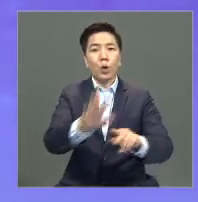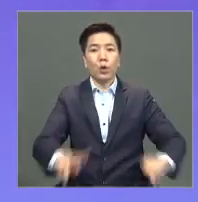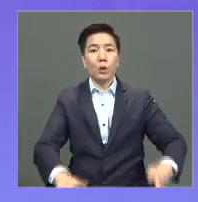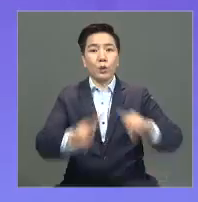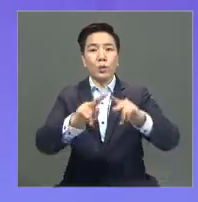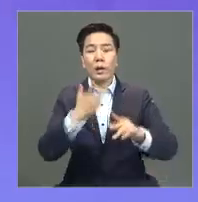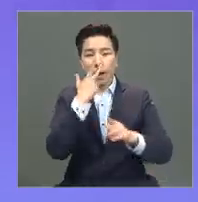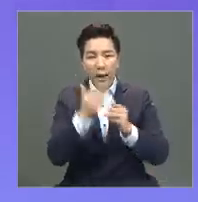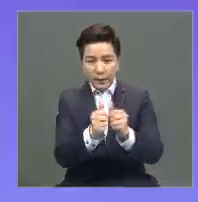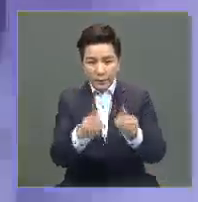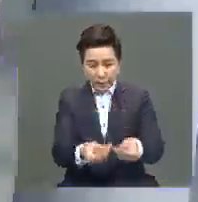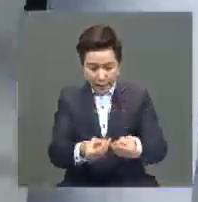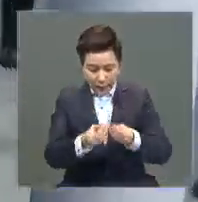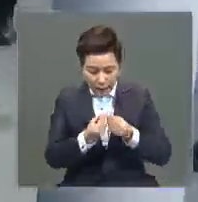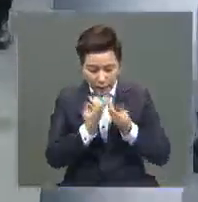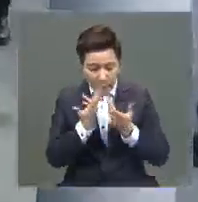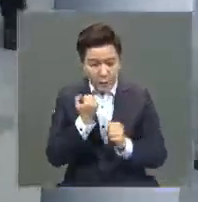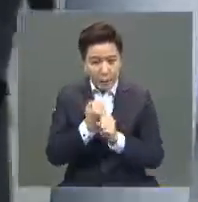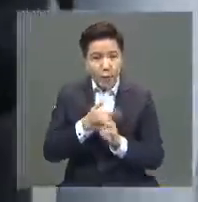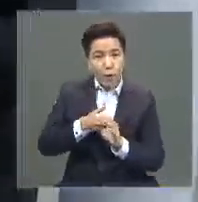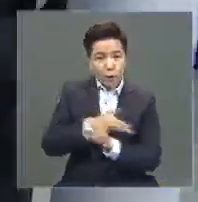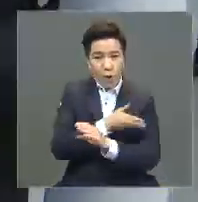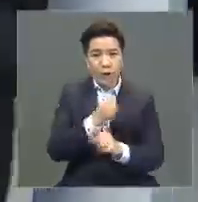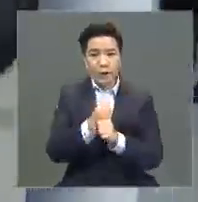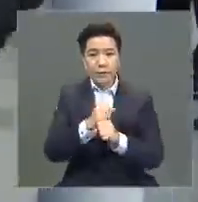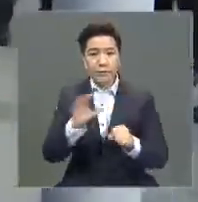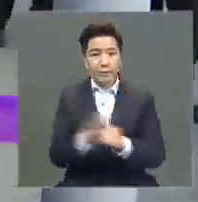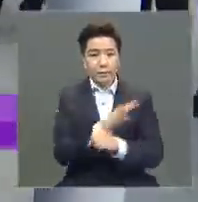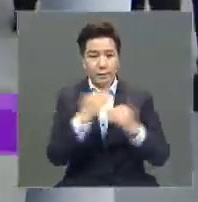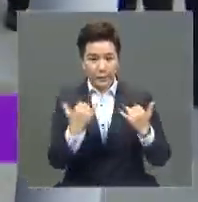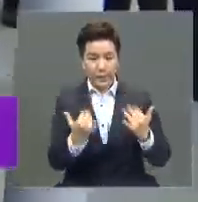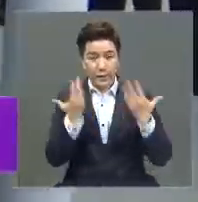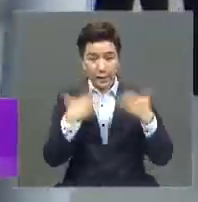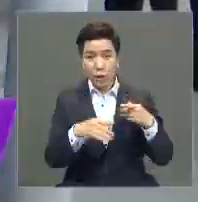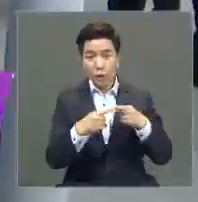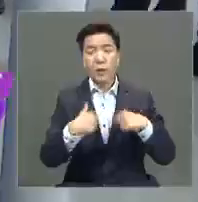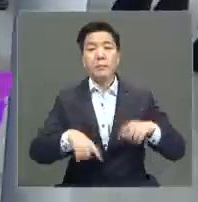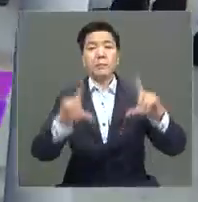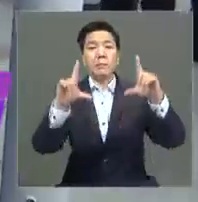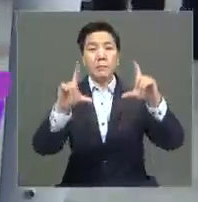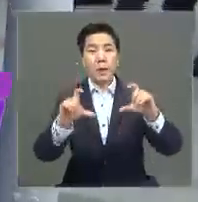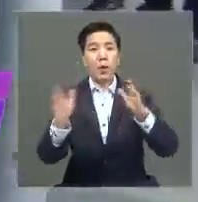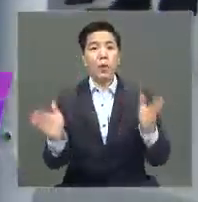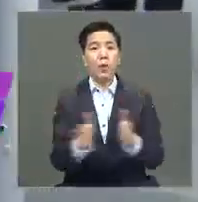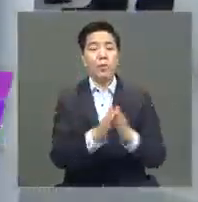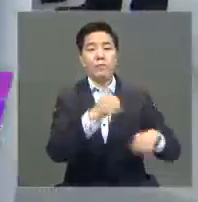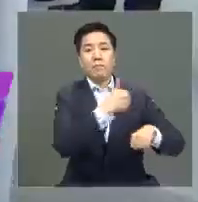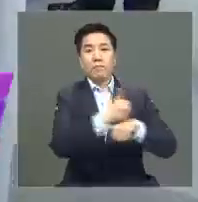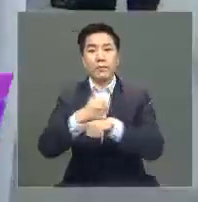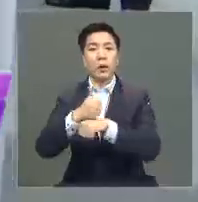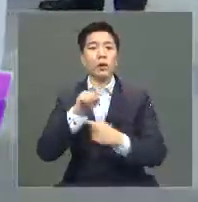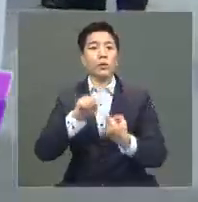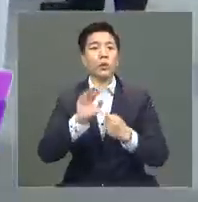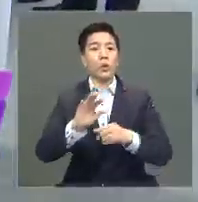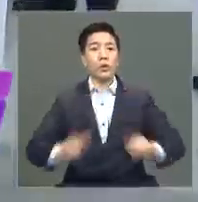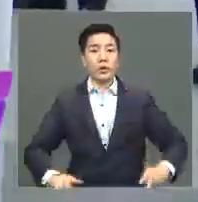งนะคะเรียกว่าเพื่อความเป็นสิริมงคลก่อนเข้ามาทำงานแบบเต็มรูปแบบจากนั้นก็ถ่ายรูปร่วมกับคณะผู้บริหารกระทรว